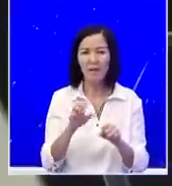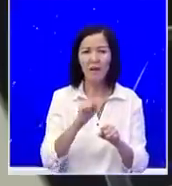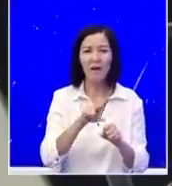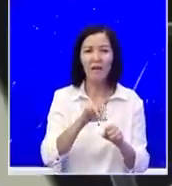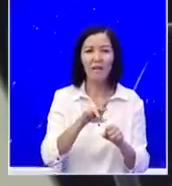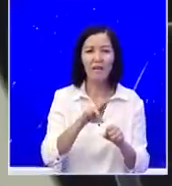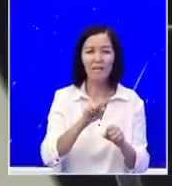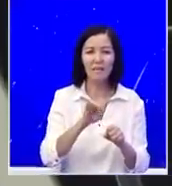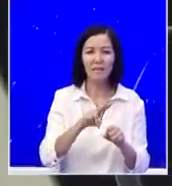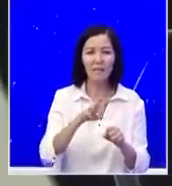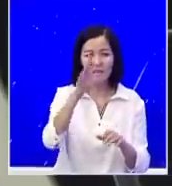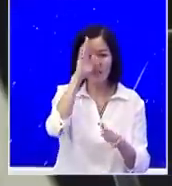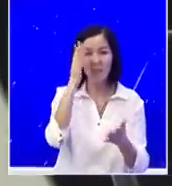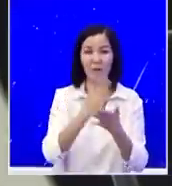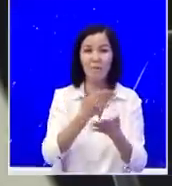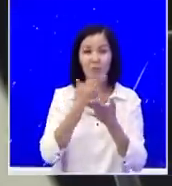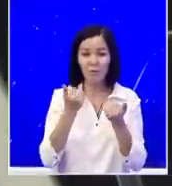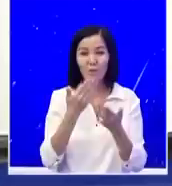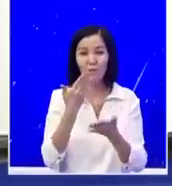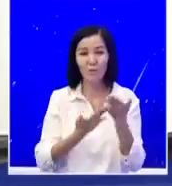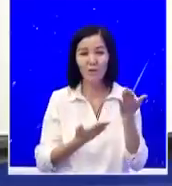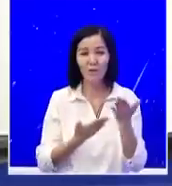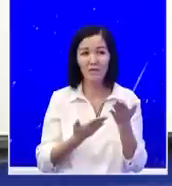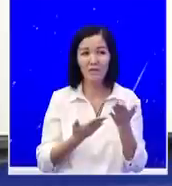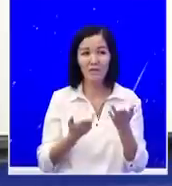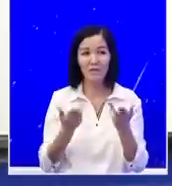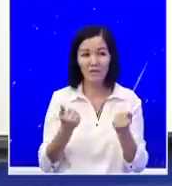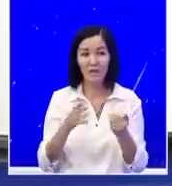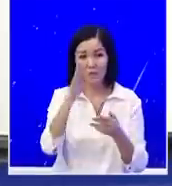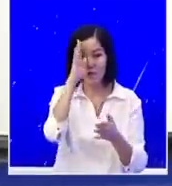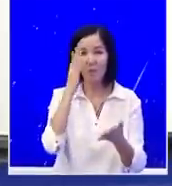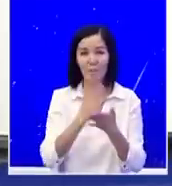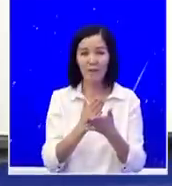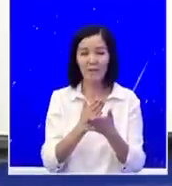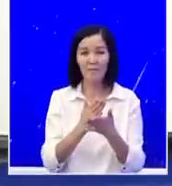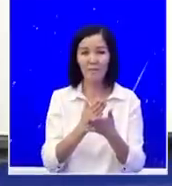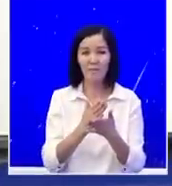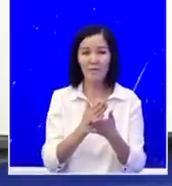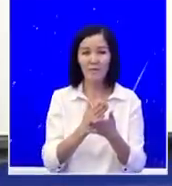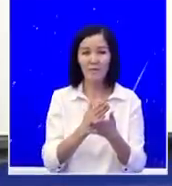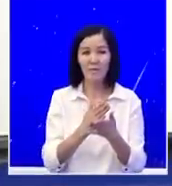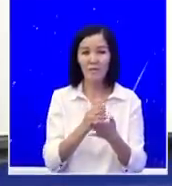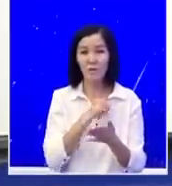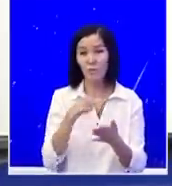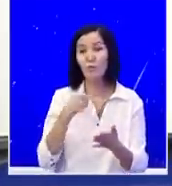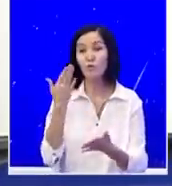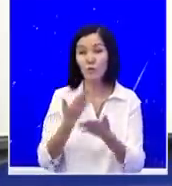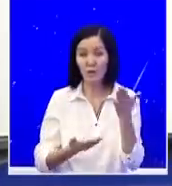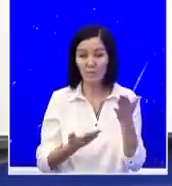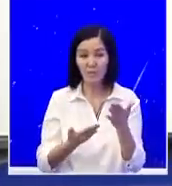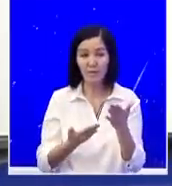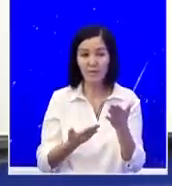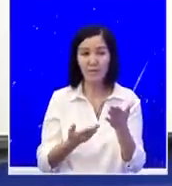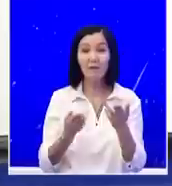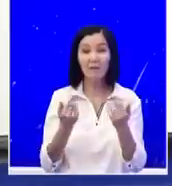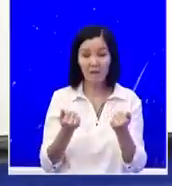деді. Оның жігіті бар ма екен деді. Сонымен иәға жігіті бар дедім. Сен өзің сұрадың ба деді. Сосын